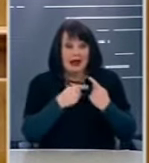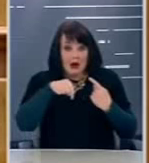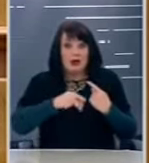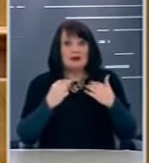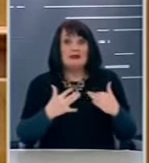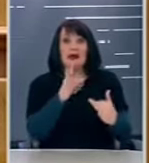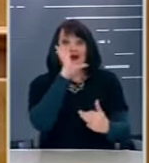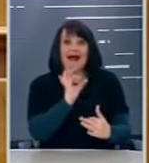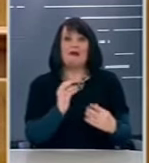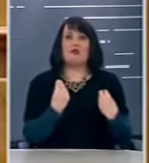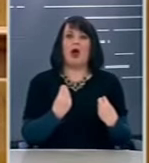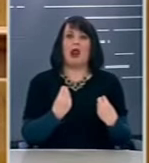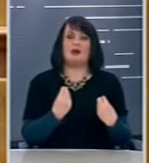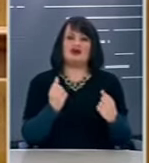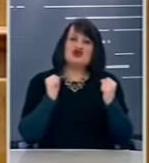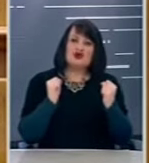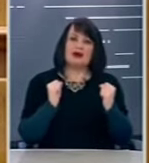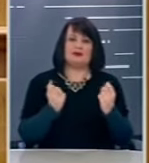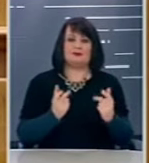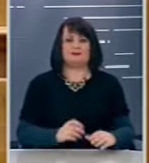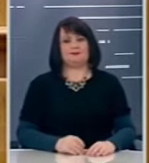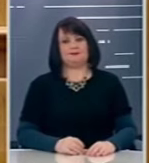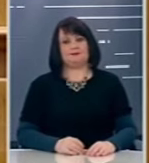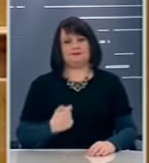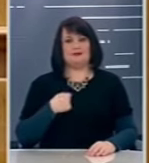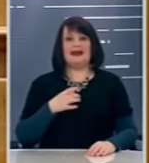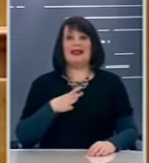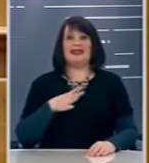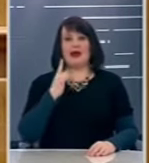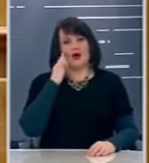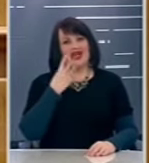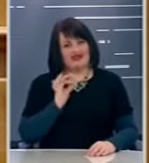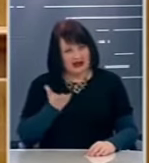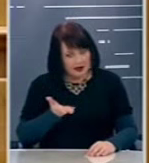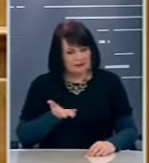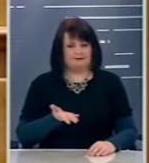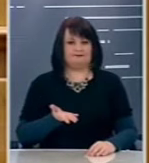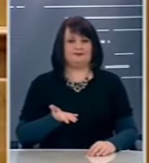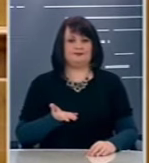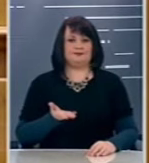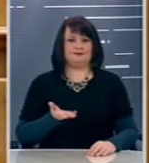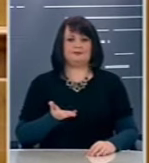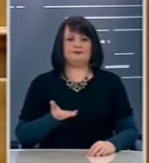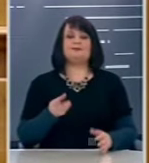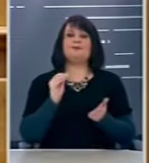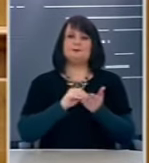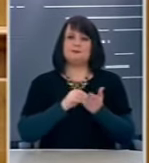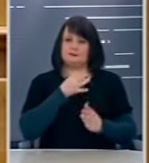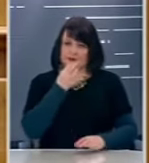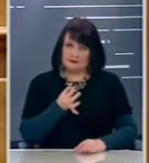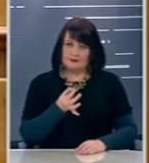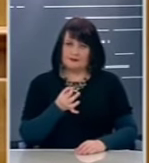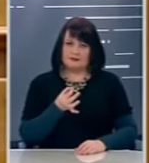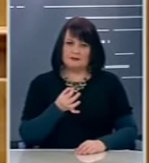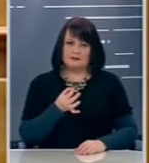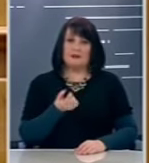Κοινοβούλιο. Εγώ λοιπόν θέλω να, με την ευκαιρία αυτή, να επαναλάβω ότι